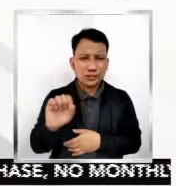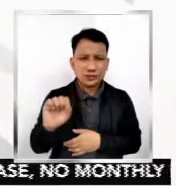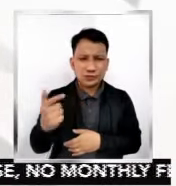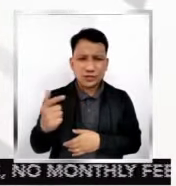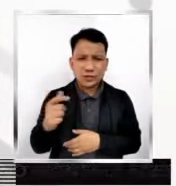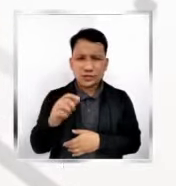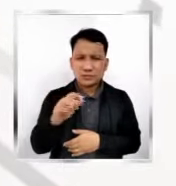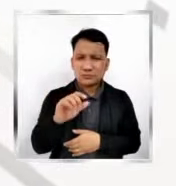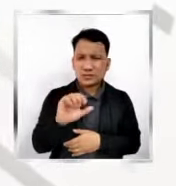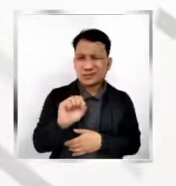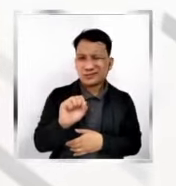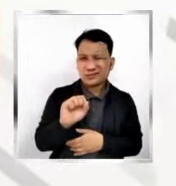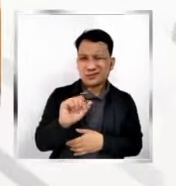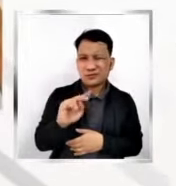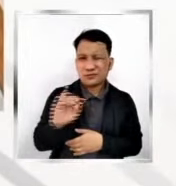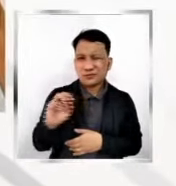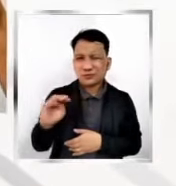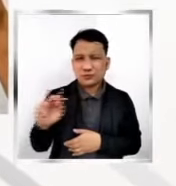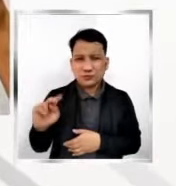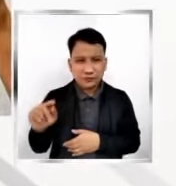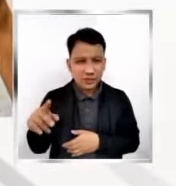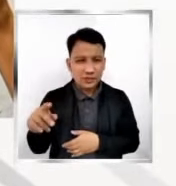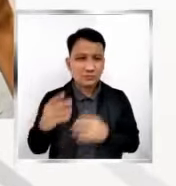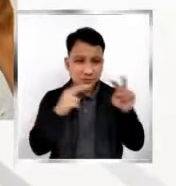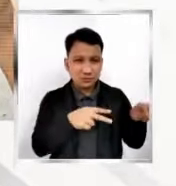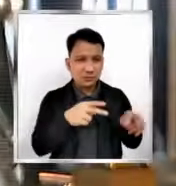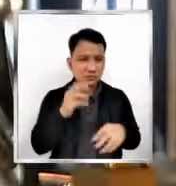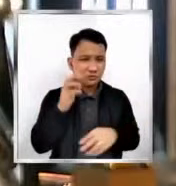Bermudez, nakatutok, 24 Oras.